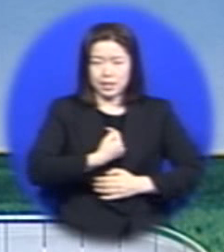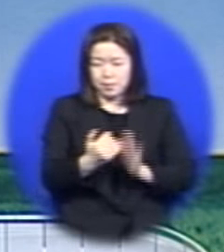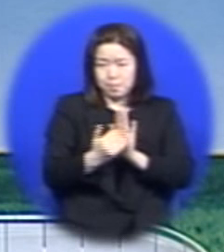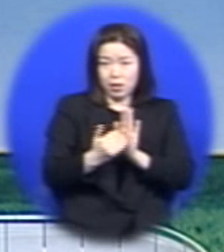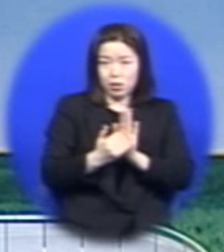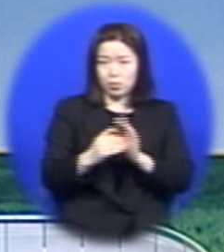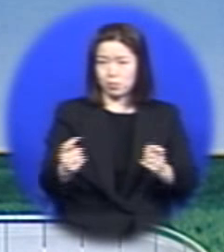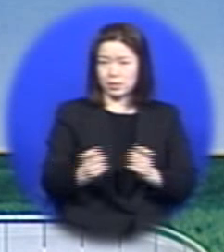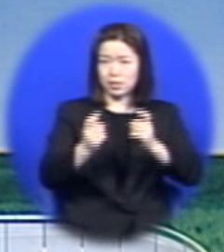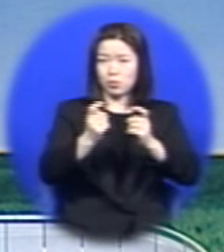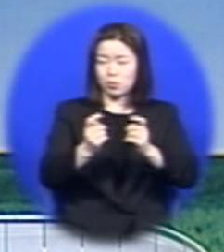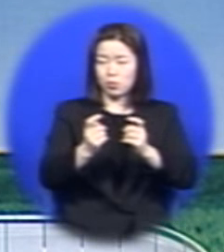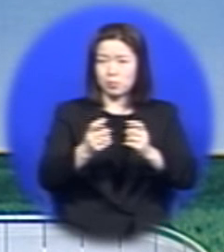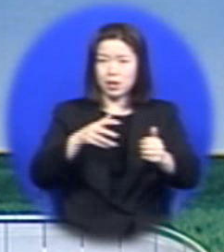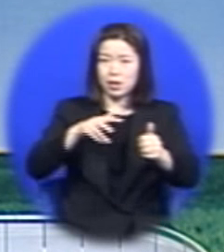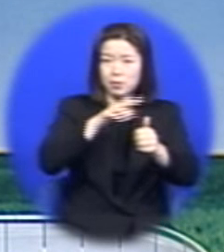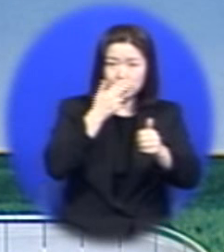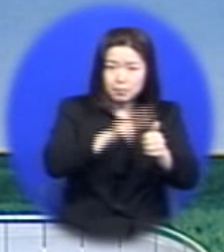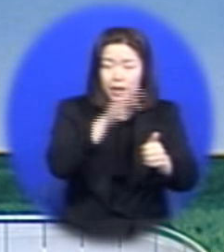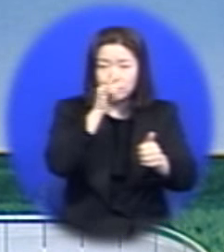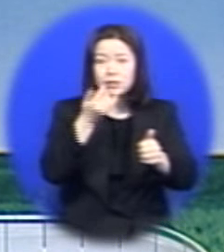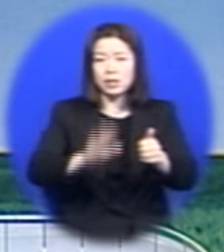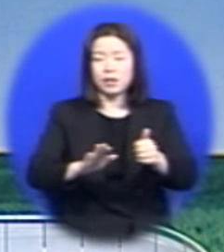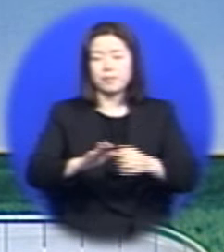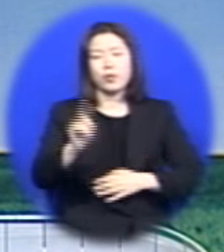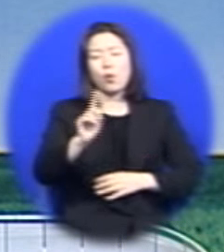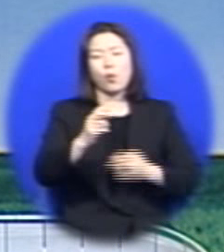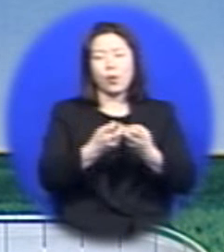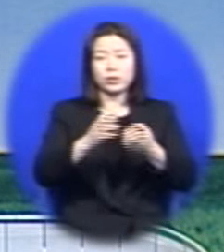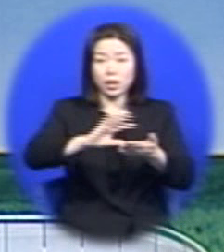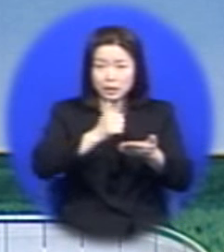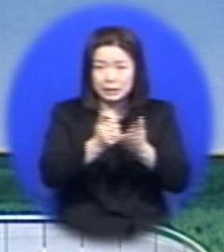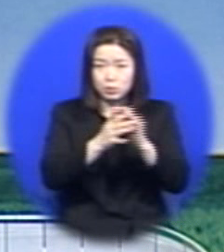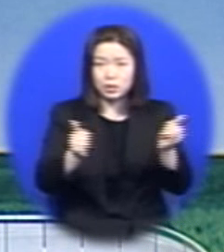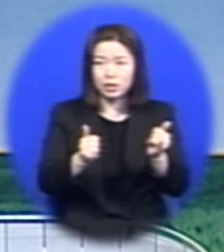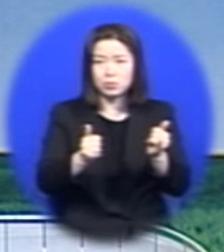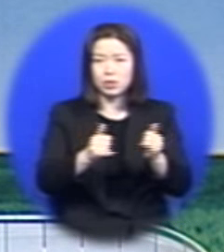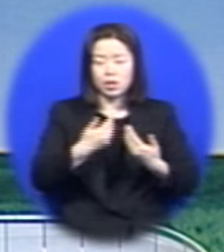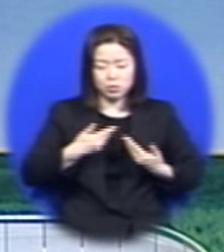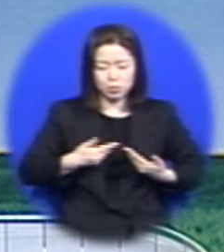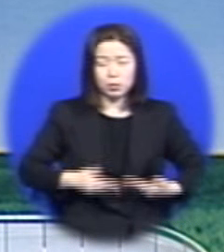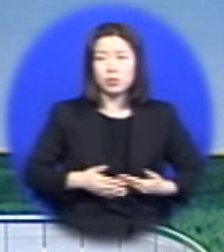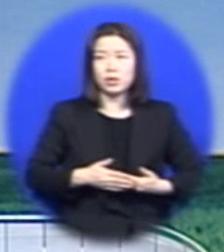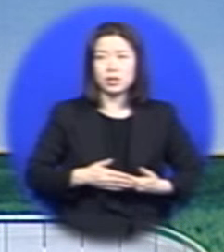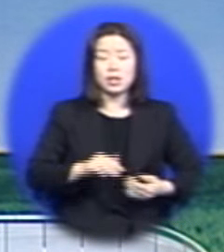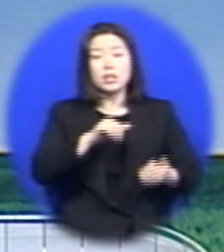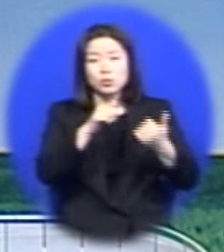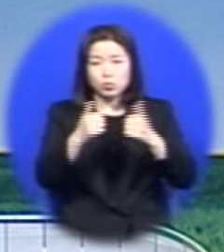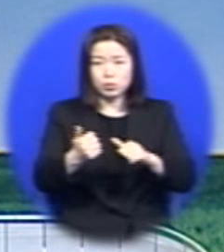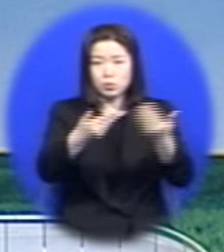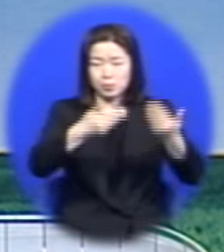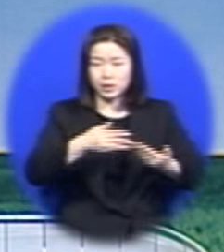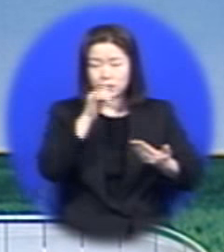대들려고 하기 마련인데 어떻게 그리스도인들은 저렇게 순순히 죽음을 받아들이고 자기를 죽이는 사람들을 오히려